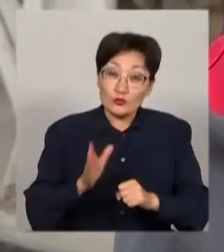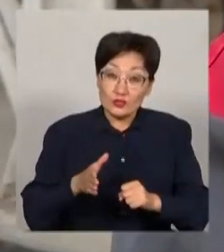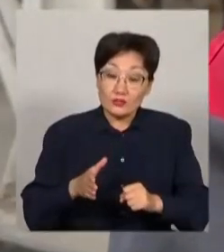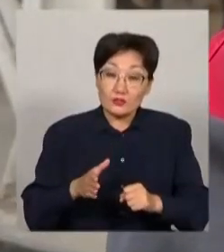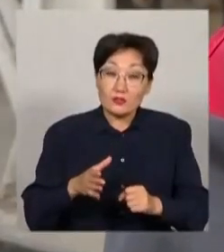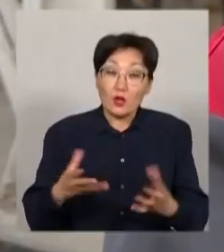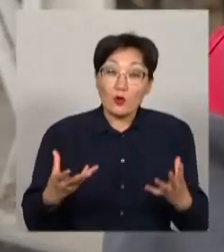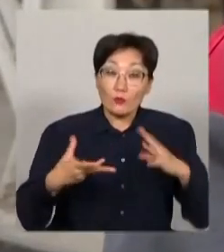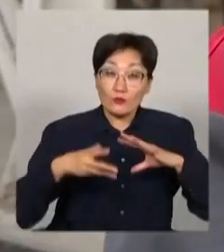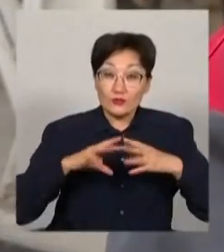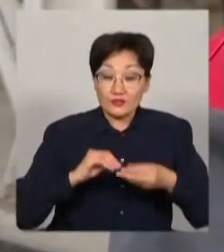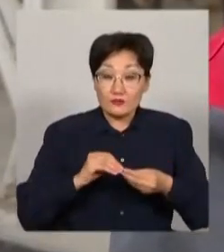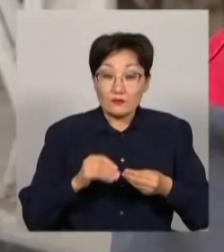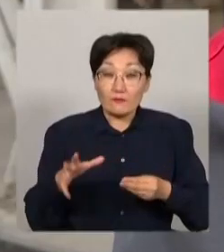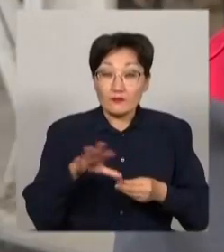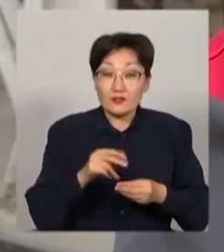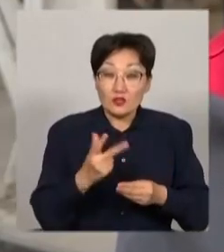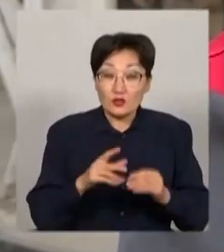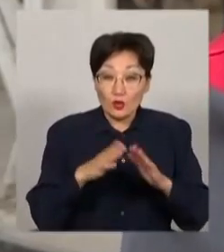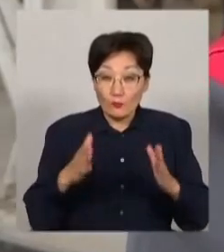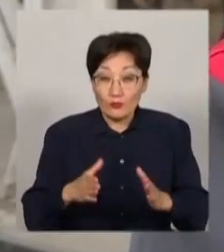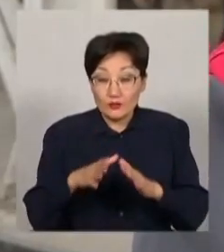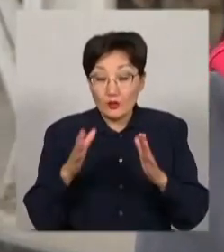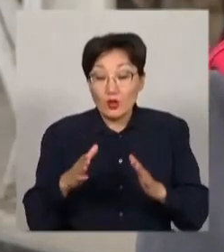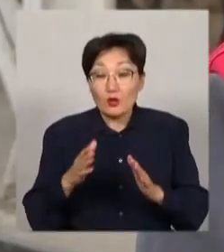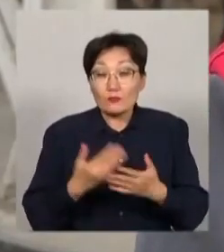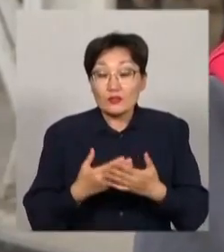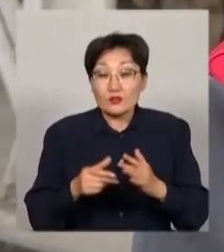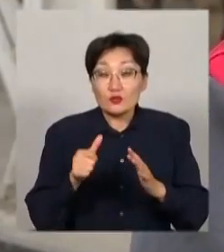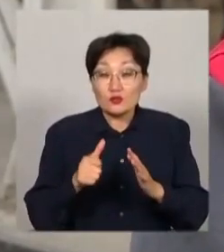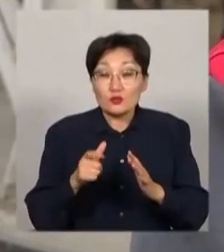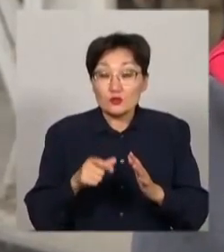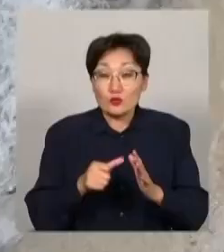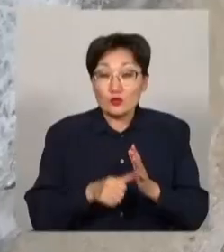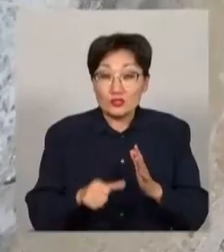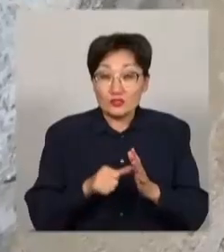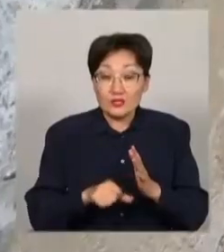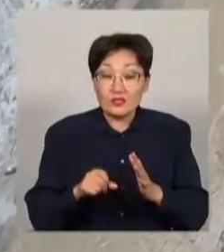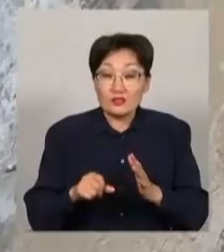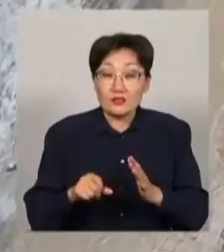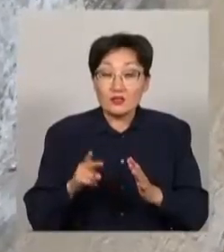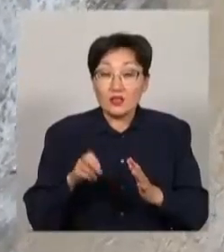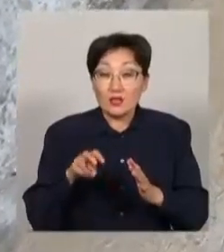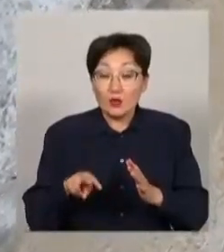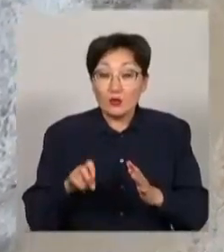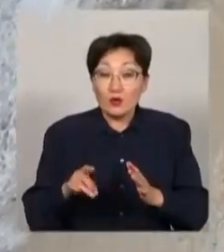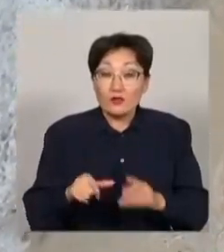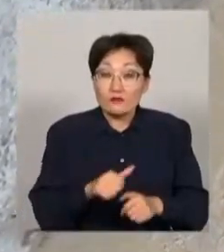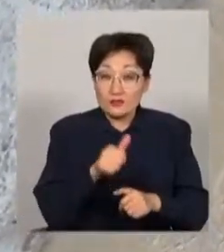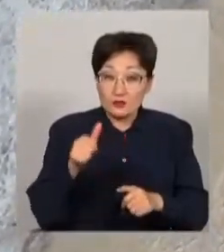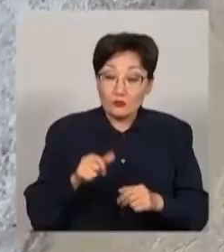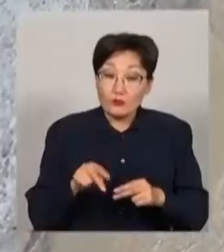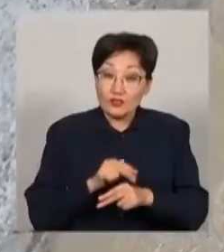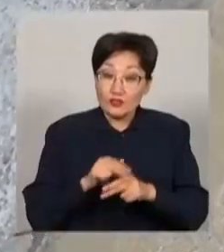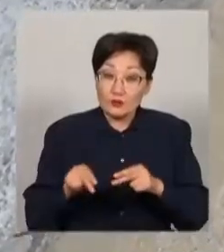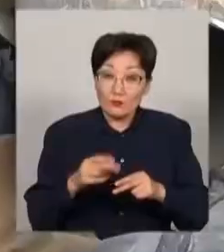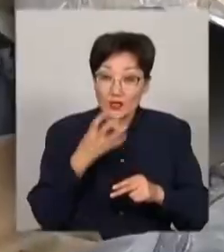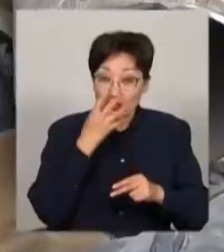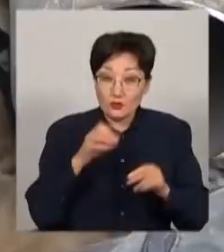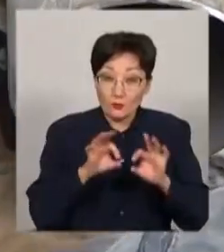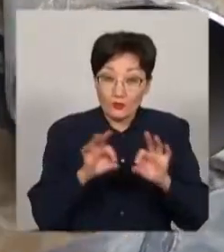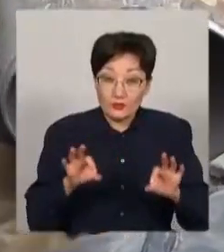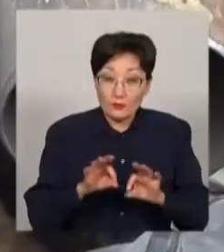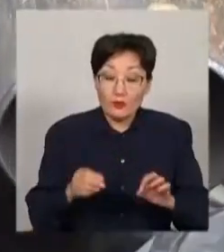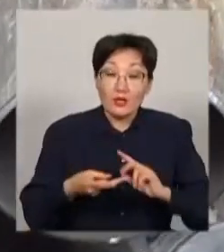совокупности всех трех котельных порядка 160 и калорий в час параллельно специалисты проводят и реконструкцию тепловых сетей